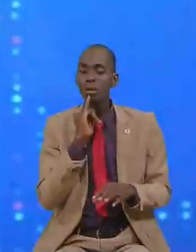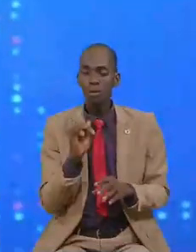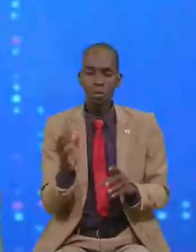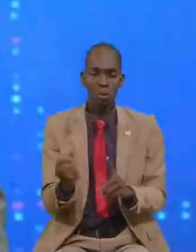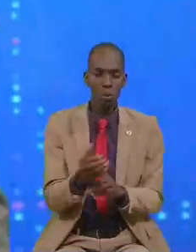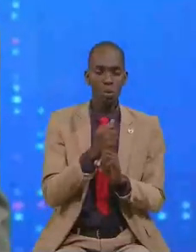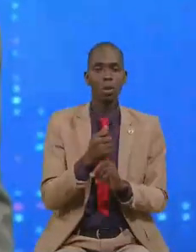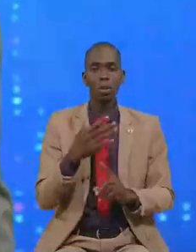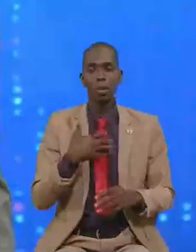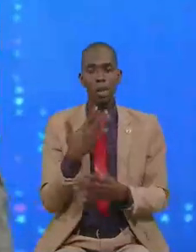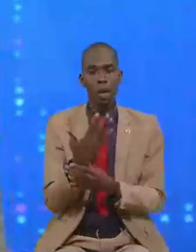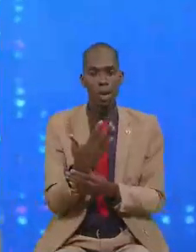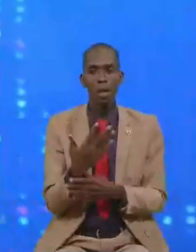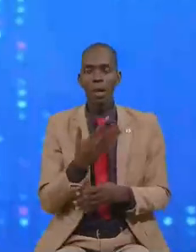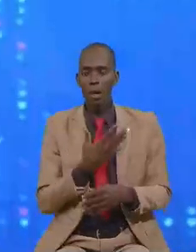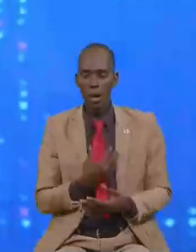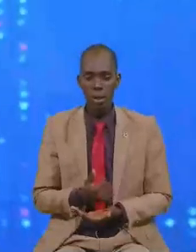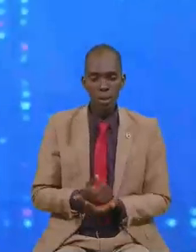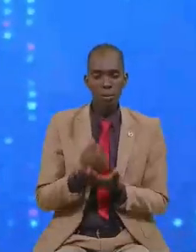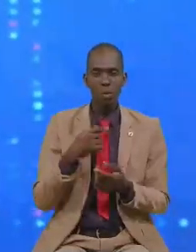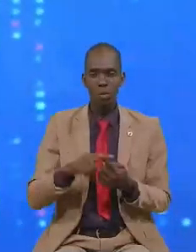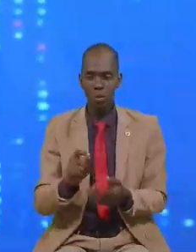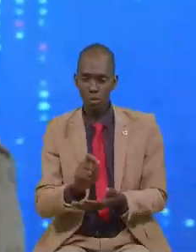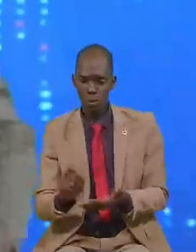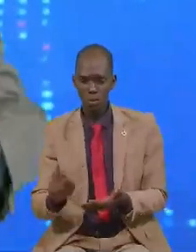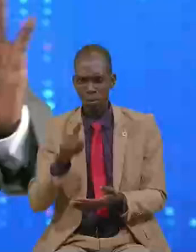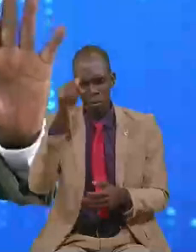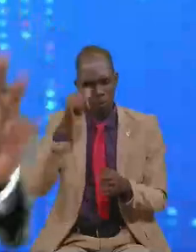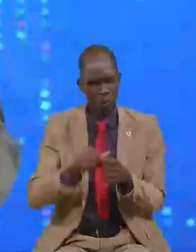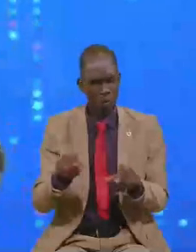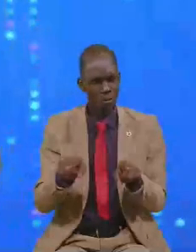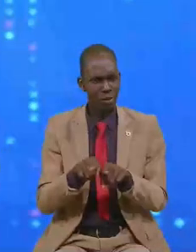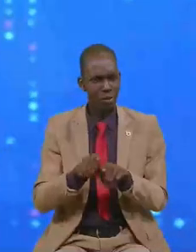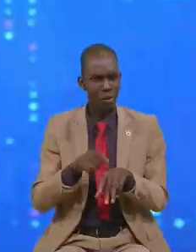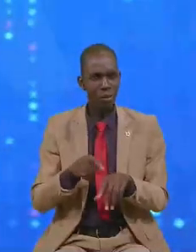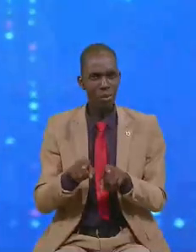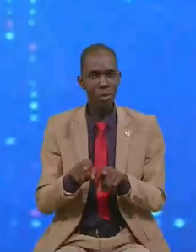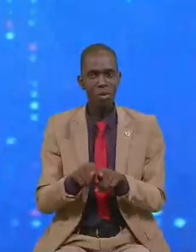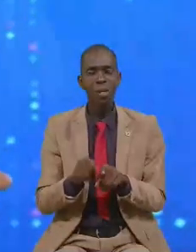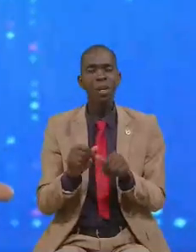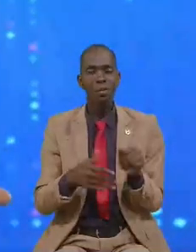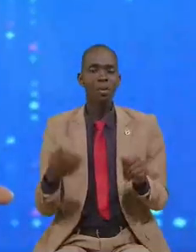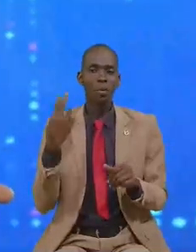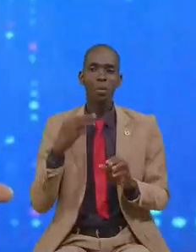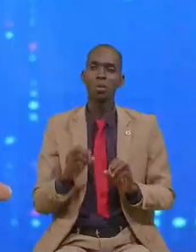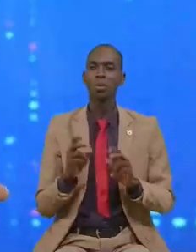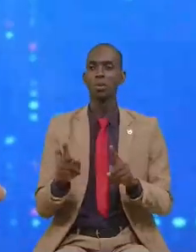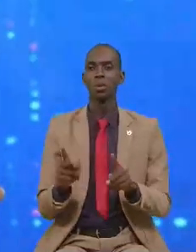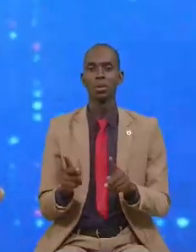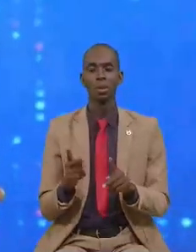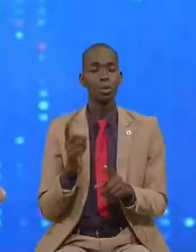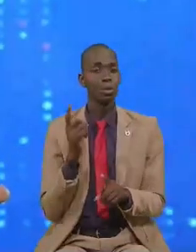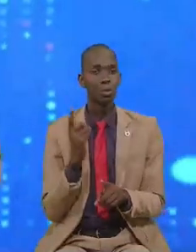et écrivait ces choses. Vous rappelez-vous? Tout était bon, non? Tout d'un coup.